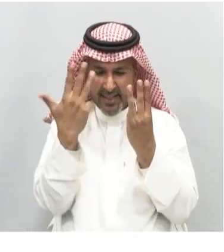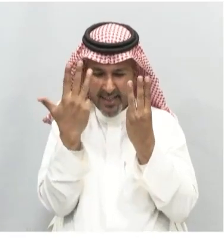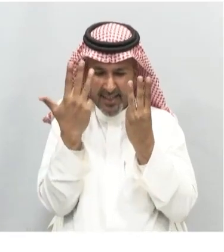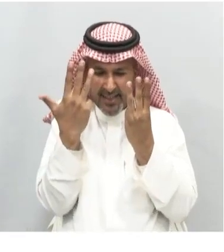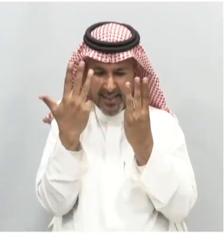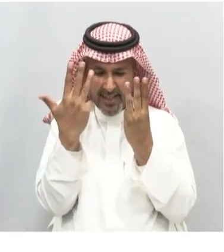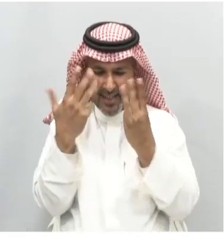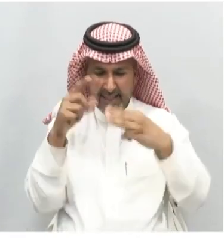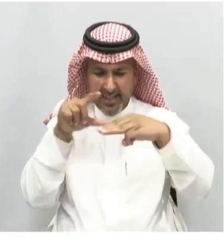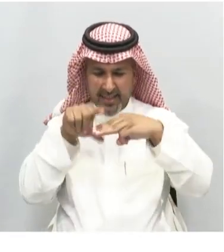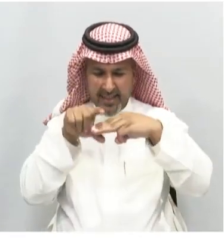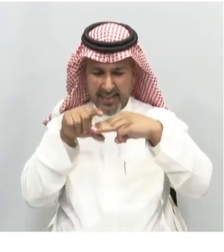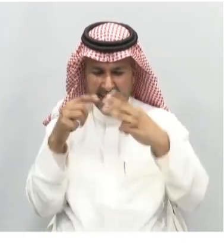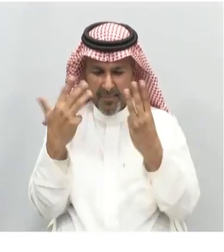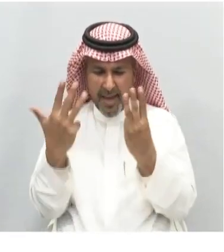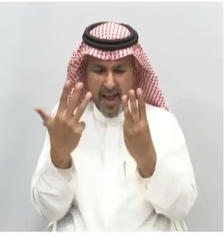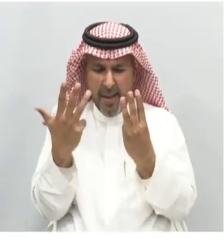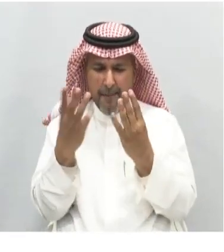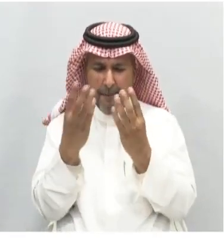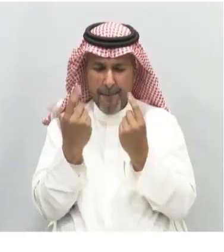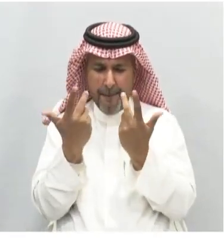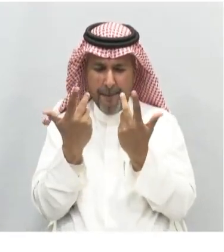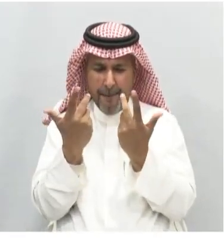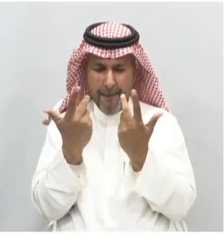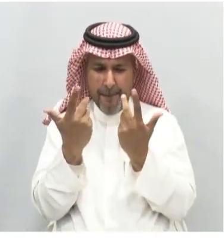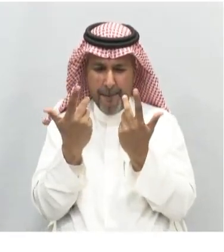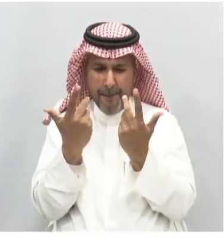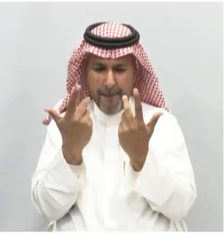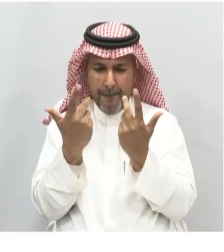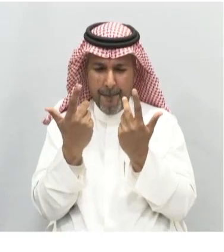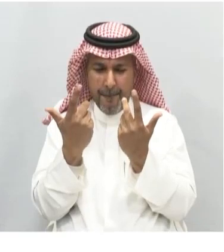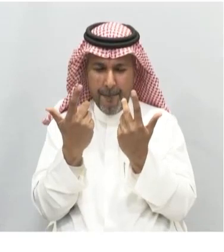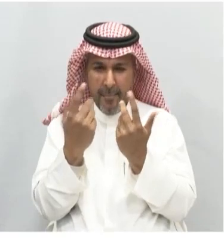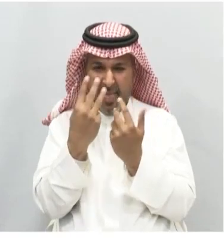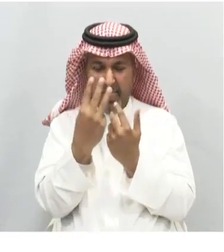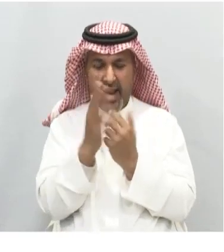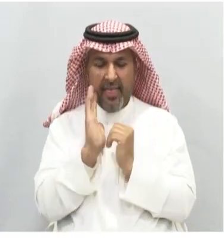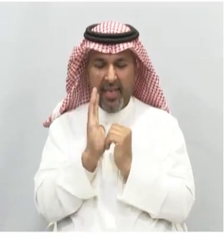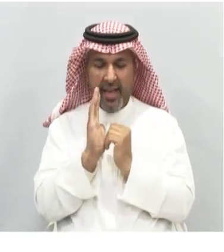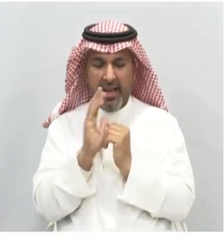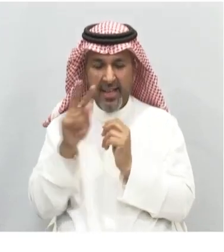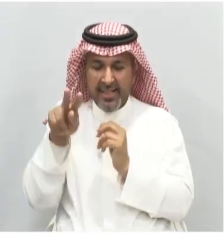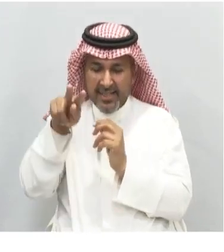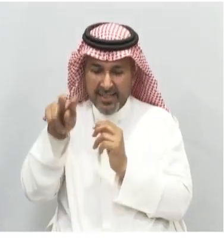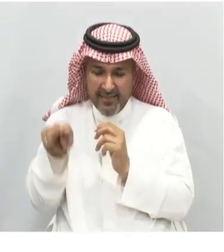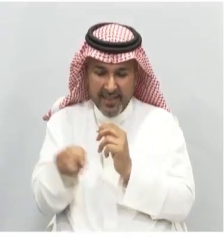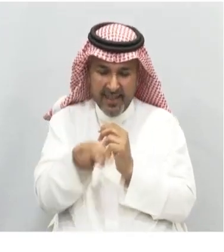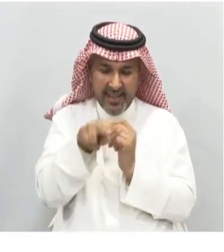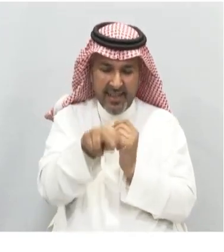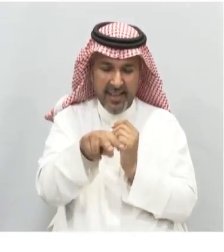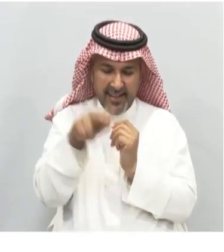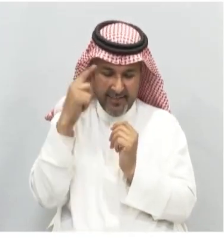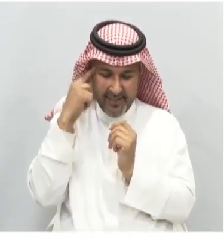لا مبدعين 9 ت 3 نبدا بالحقيقه الاساسيه تساوي 3 ولدينا هنا صفر